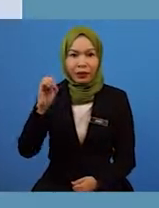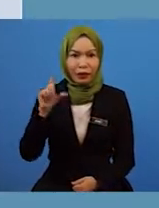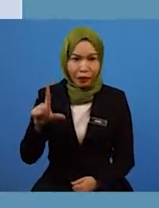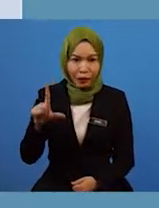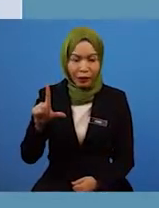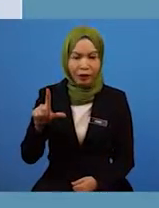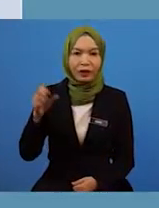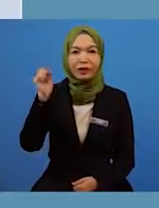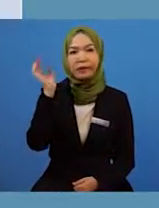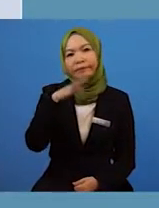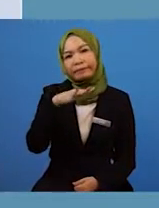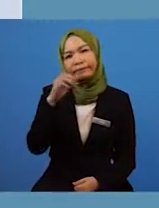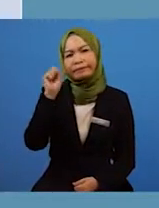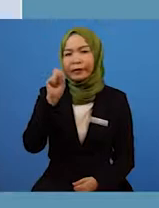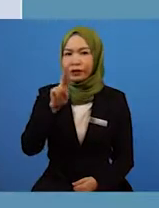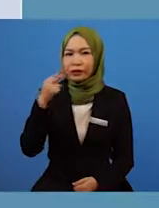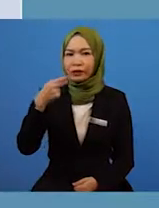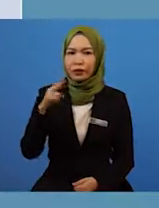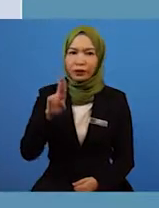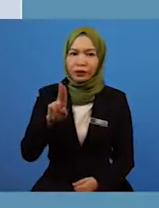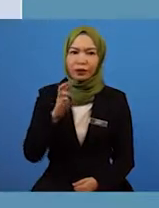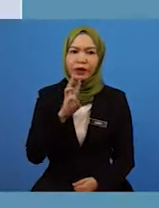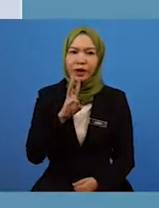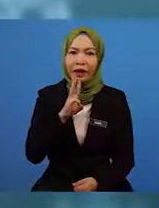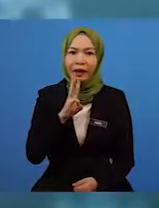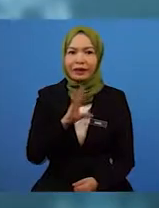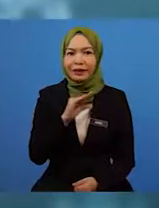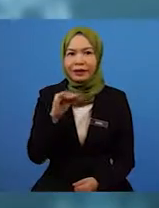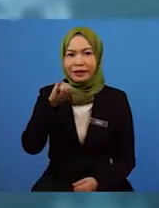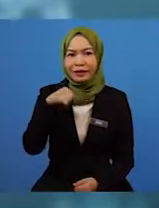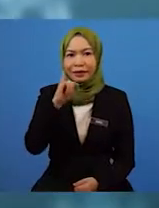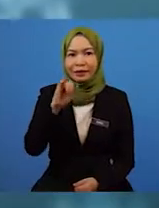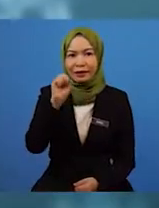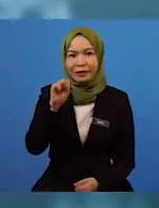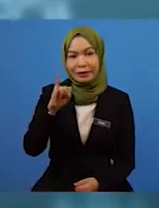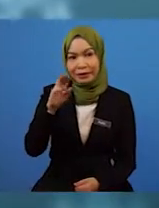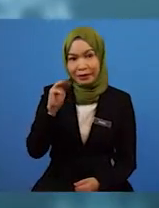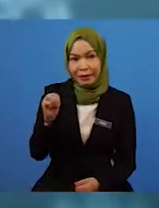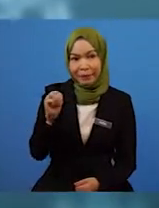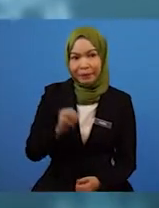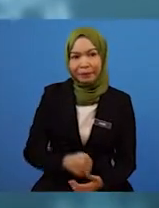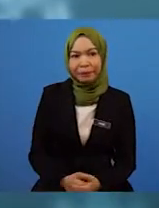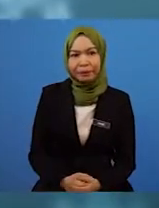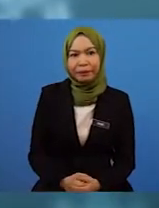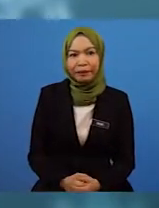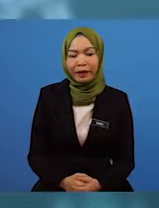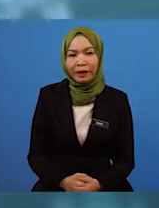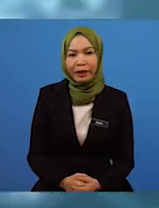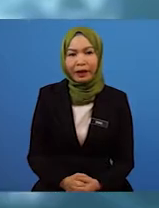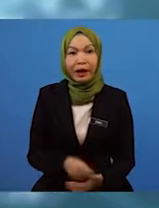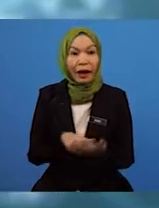dan juga jisim pelita. Jadi, apa yang kita dapat dari eksperimen